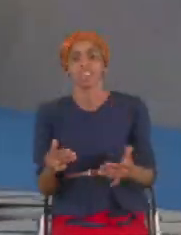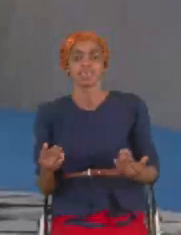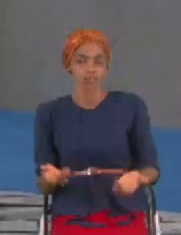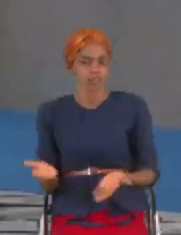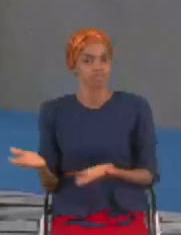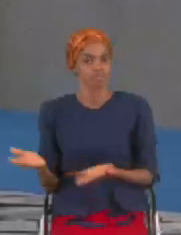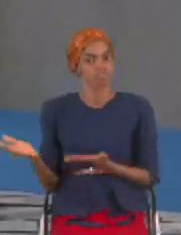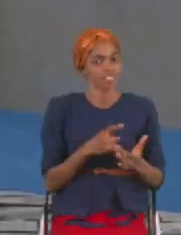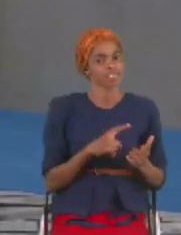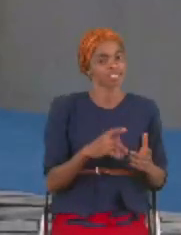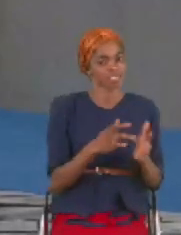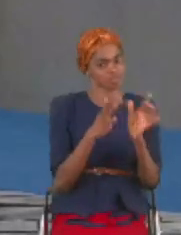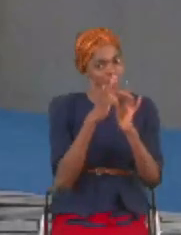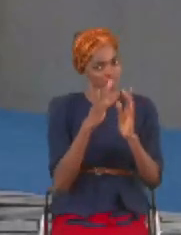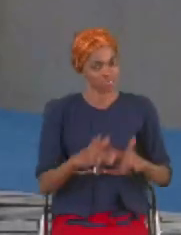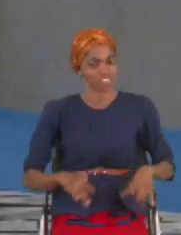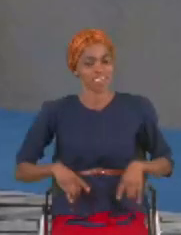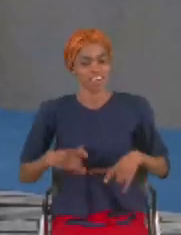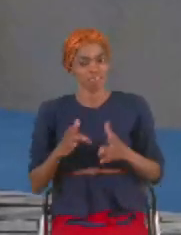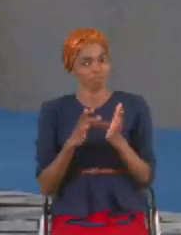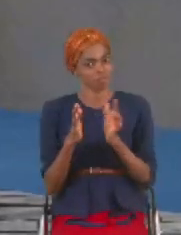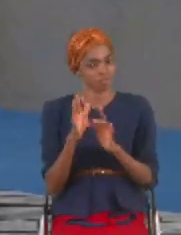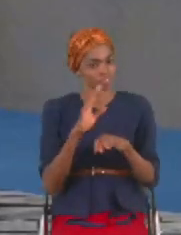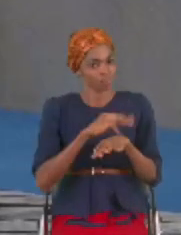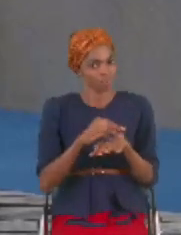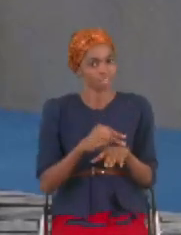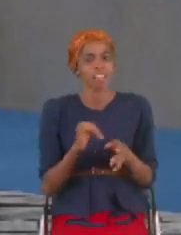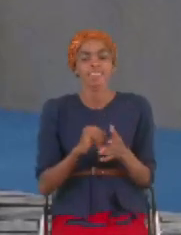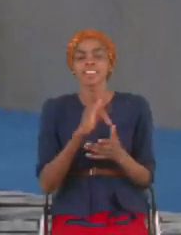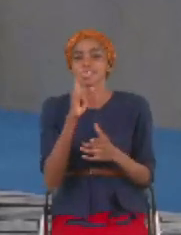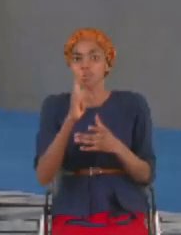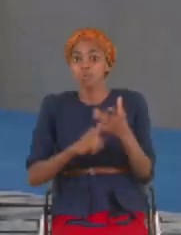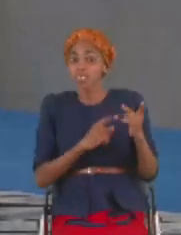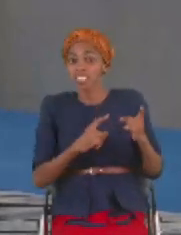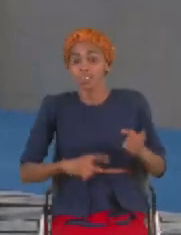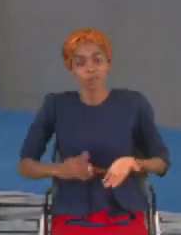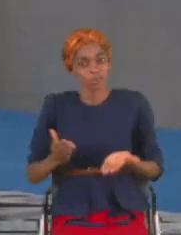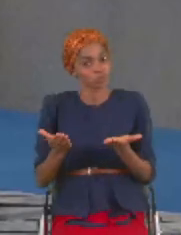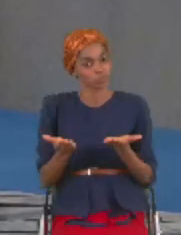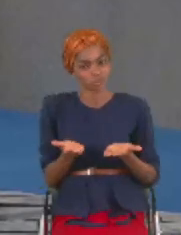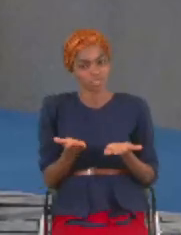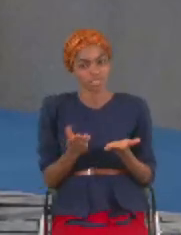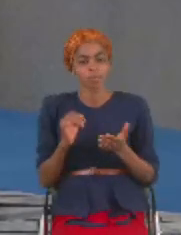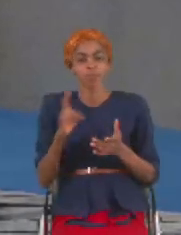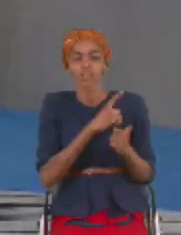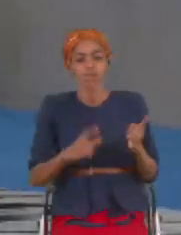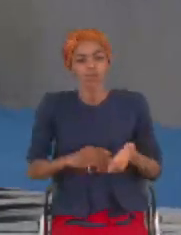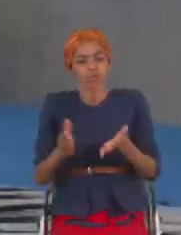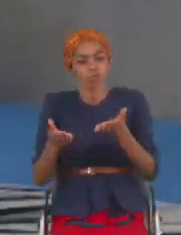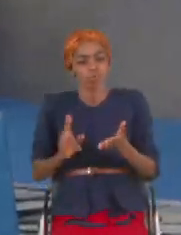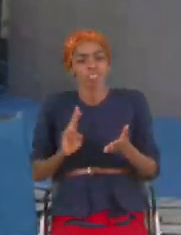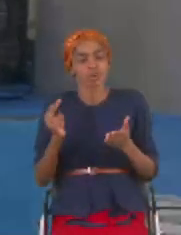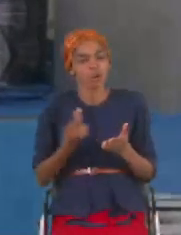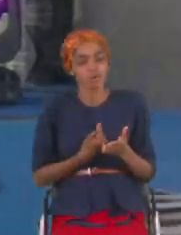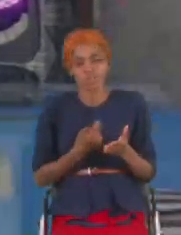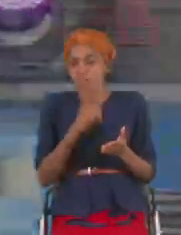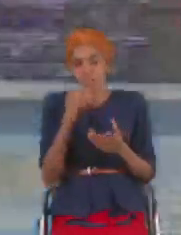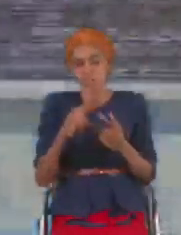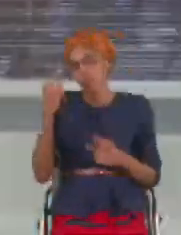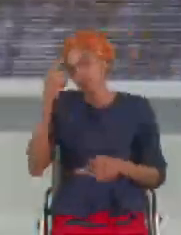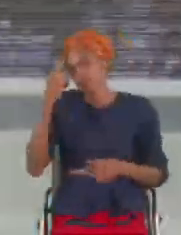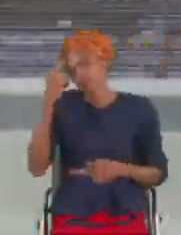maintenant à la vie chrétienne et aux ministères chrétiens c'est ce que le seigneur veut il veut battre